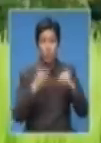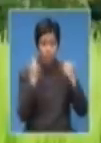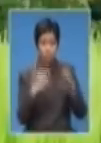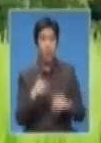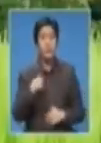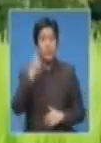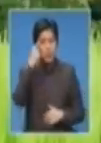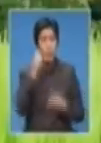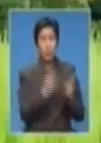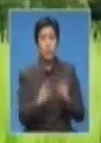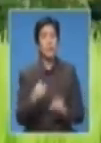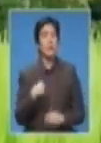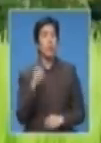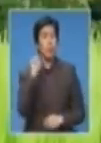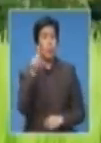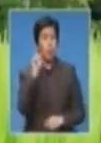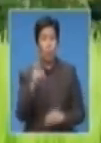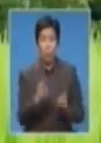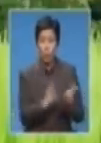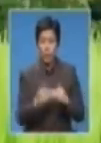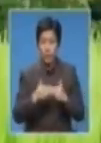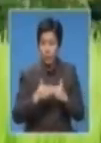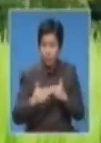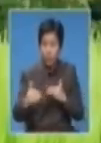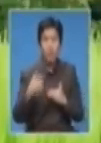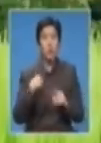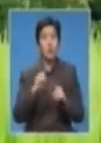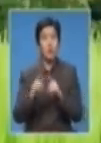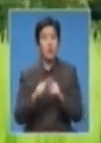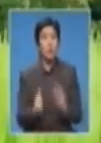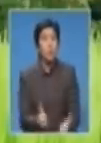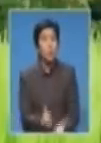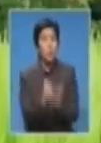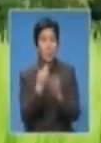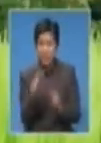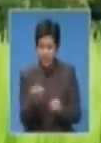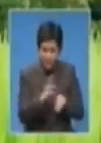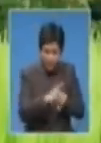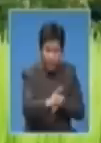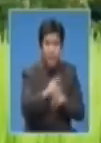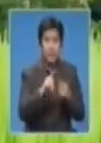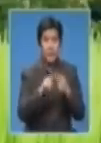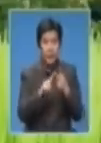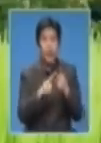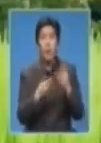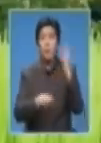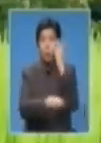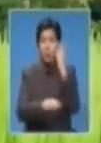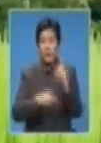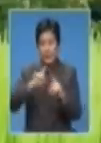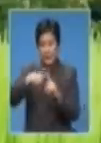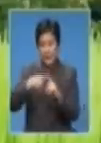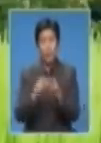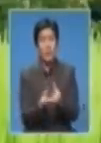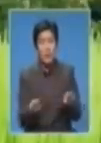ทั้งการมาตรการเร่งด่วนมาตรการระยะยาวการช่วยเหลือลดต้นทุนการผลิตทั้งเมล็ดพันธุ์ทั้งปุ๋ยทั้งในเรื่องของค่าเช่าที่น